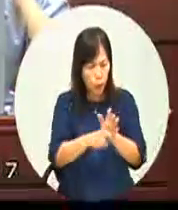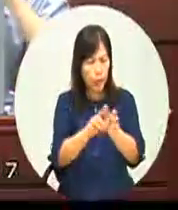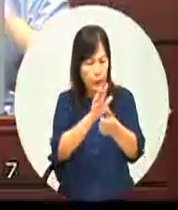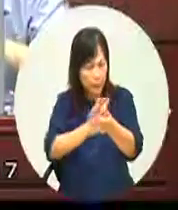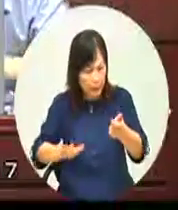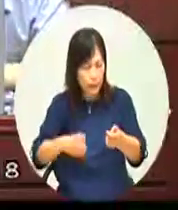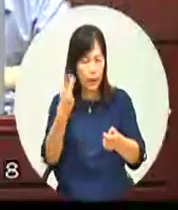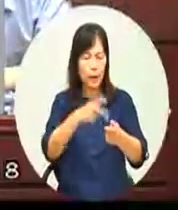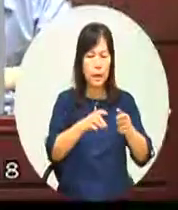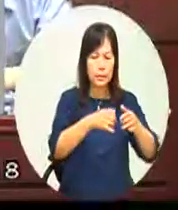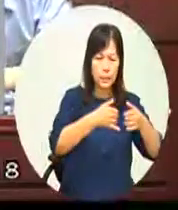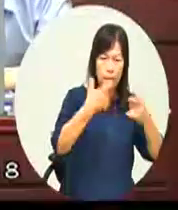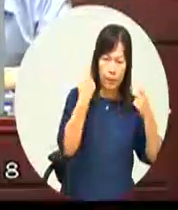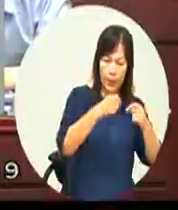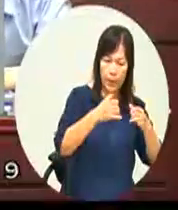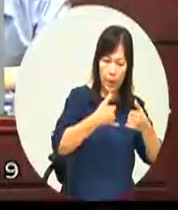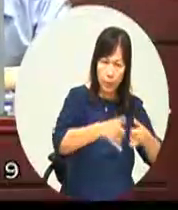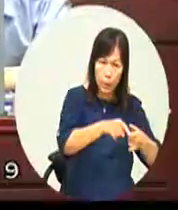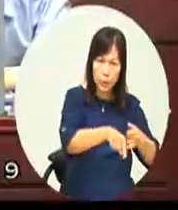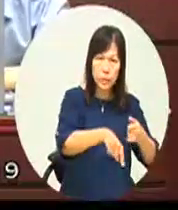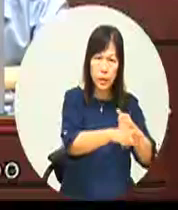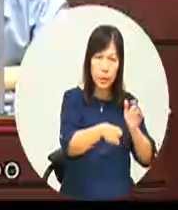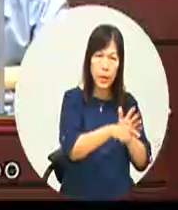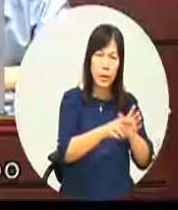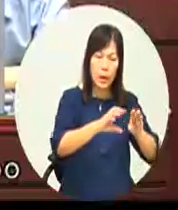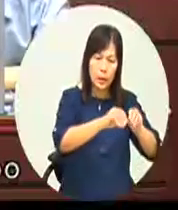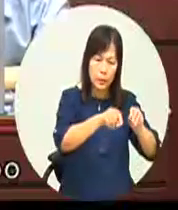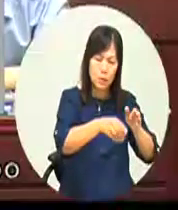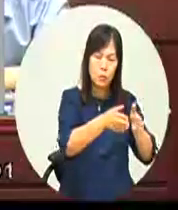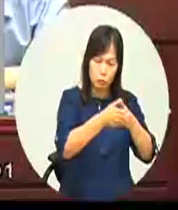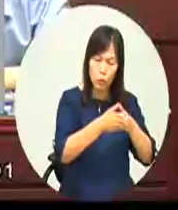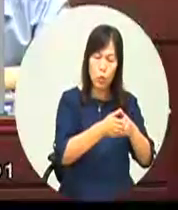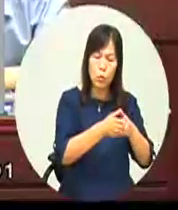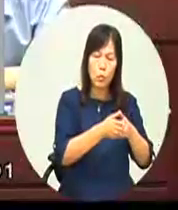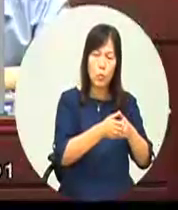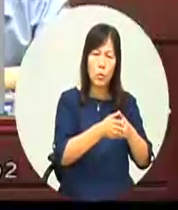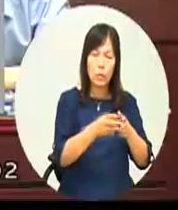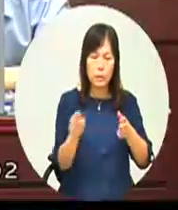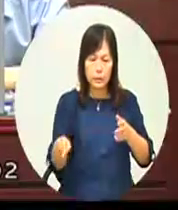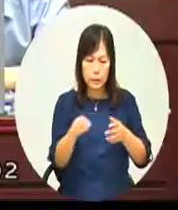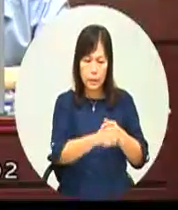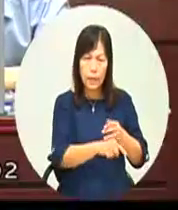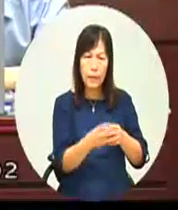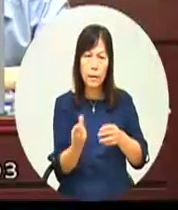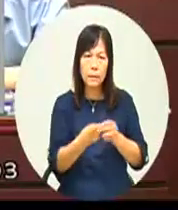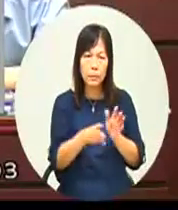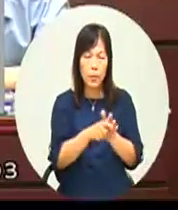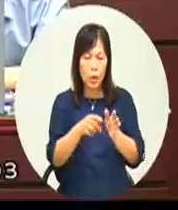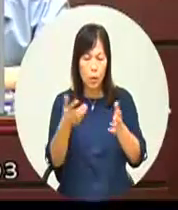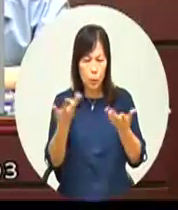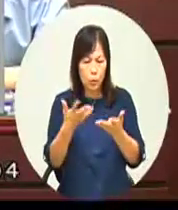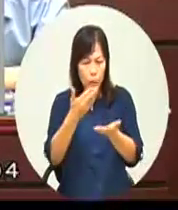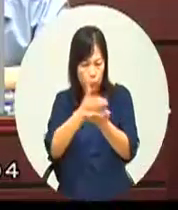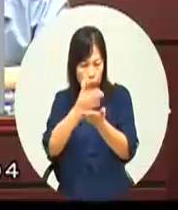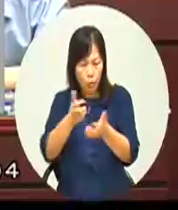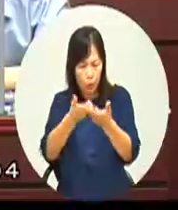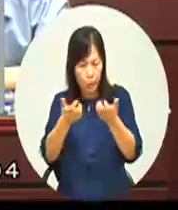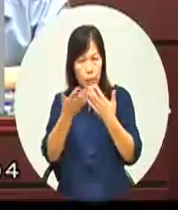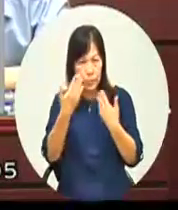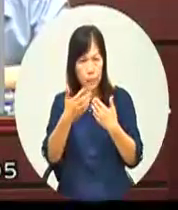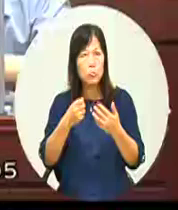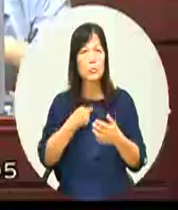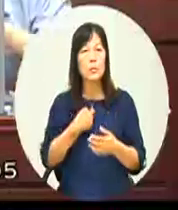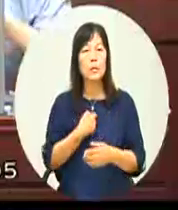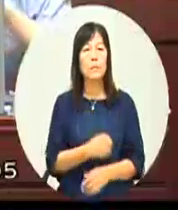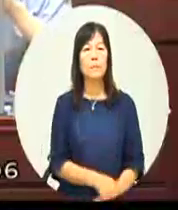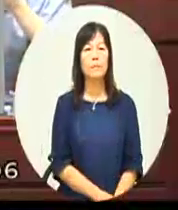地面上本来这个地方上就有这个需求，把这两个要处理的问题把它厘清。 我们左